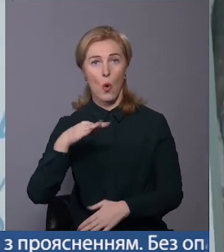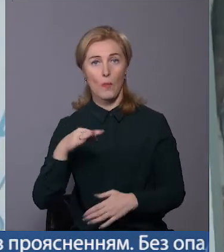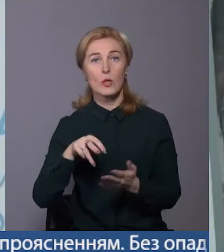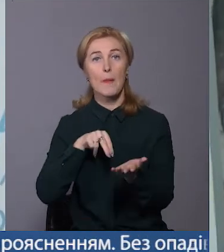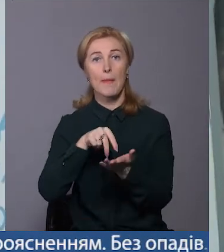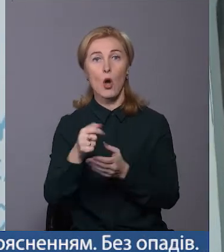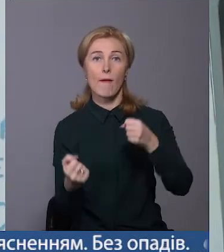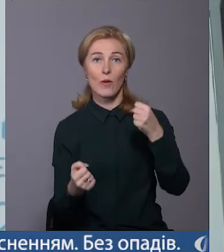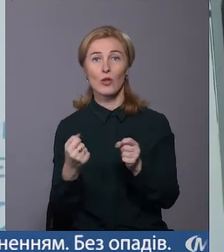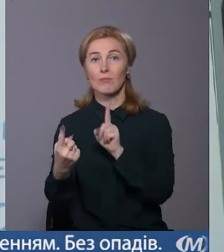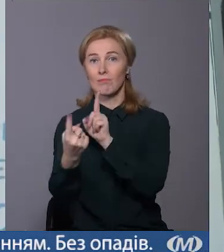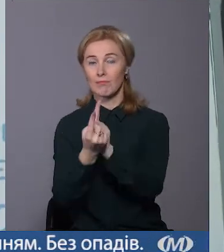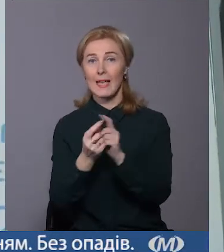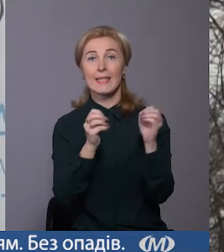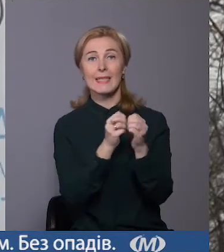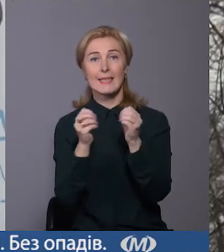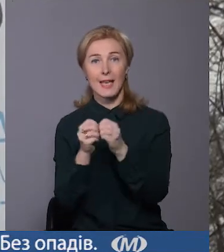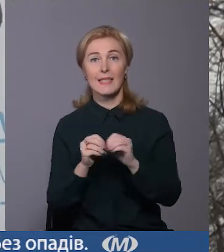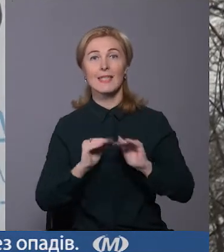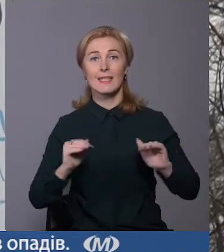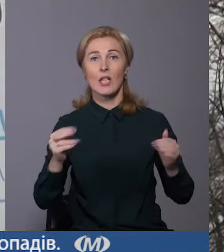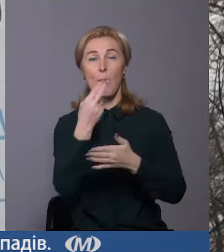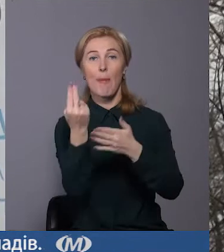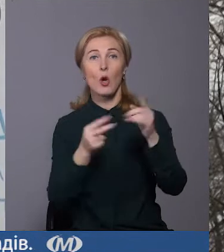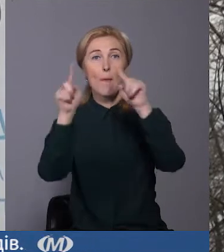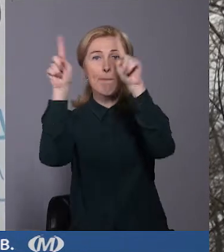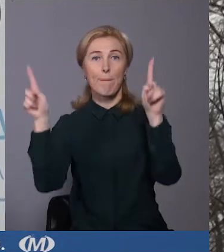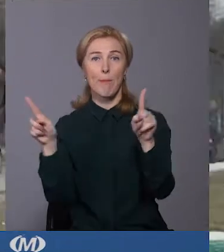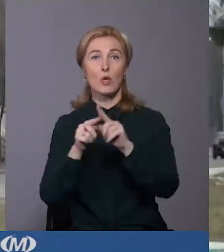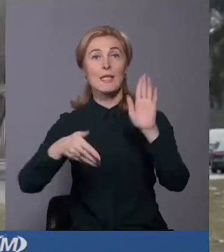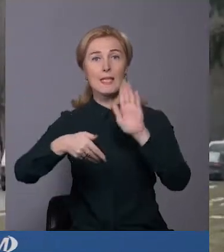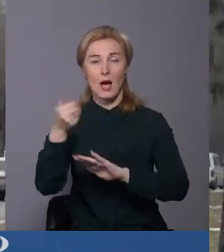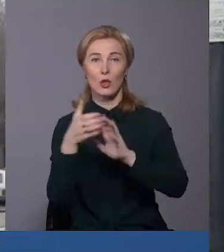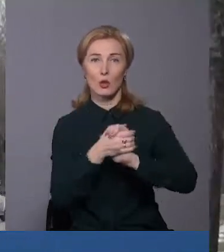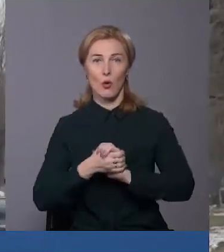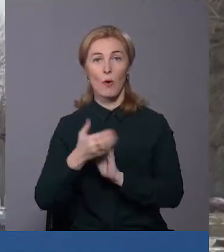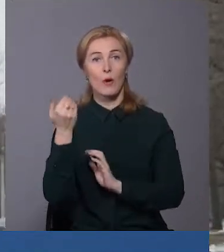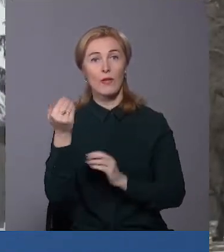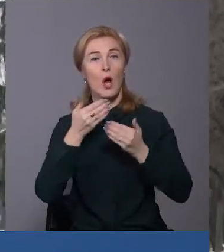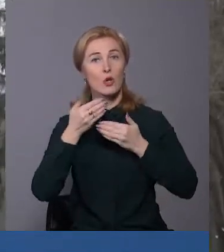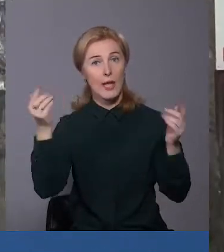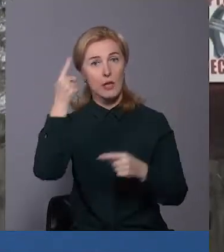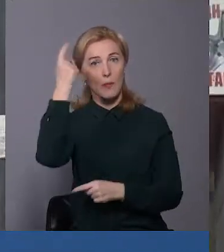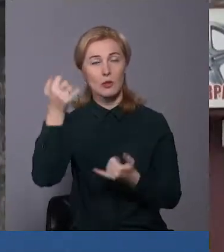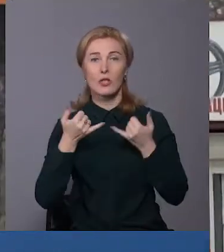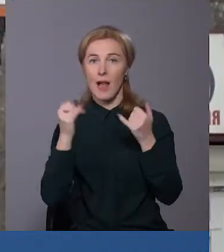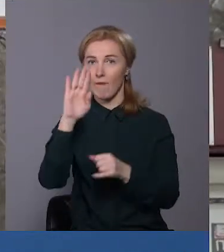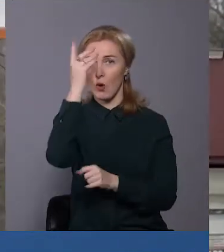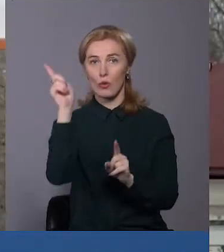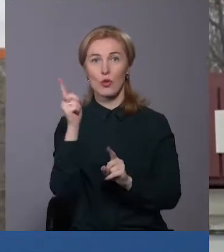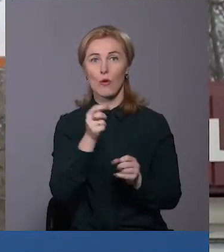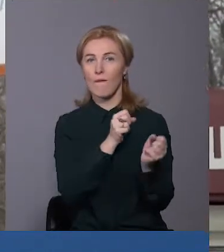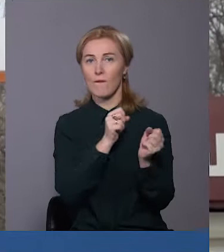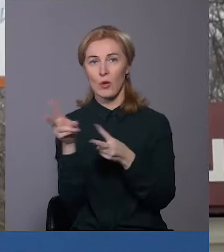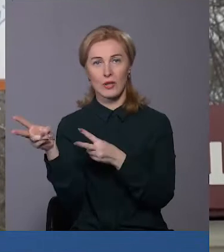перехожих та водіїв зустрічають десятки дитячих малюнків-бордів із закликом до миру. Вони – як останнє попередження для ворога, щоб той